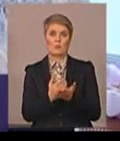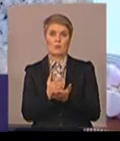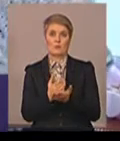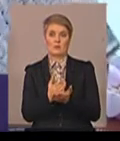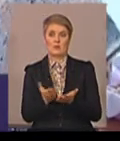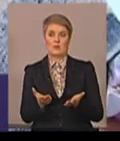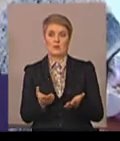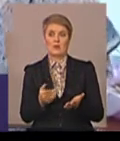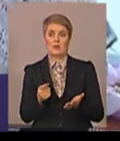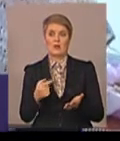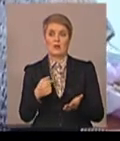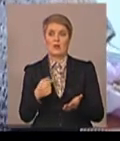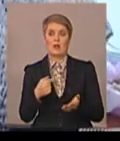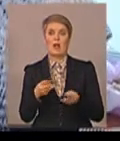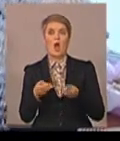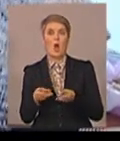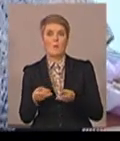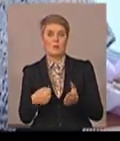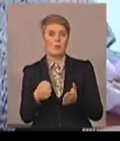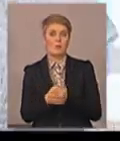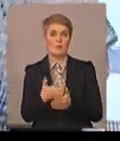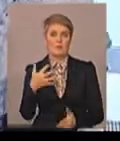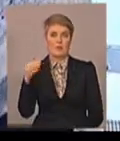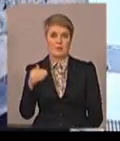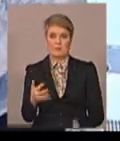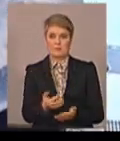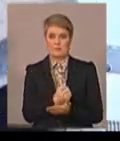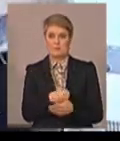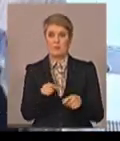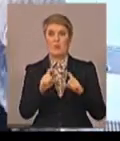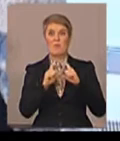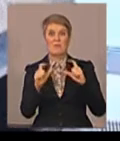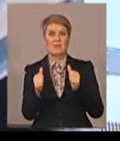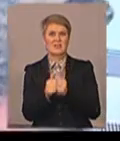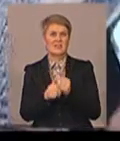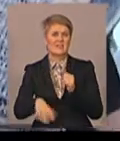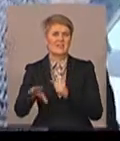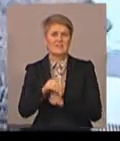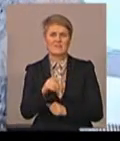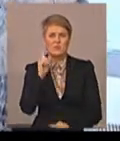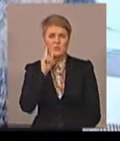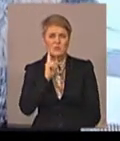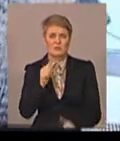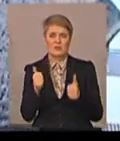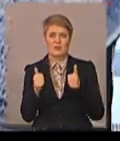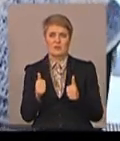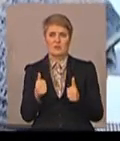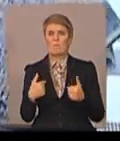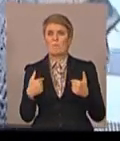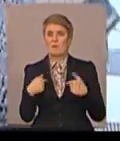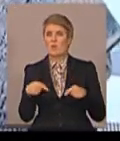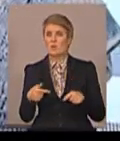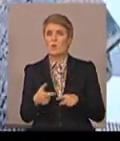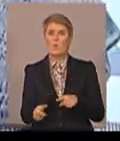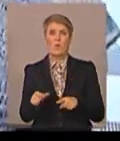якщо б зараз з опаленням з цим, до 5000 виходило б. Магазини рядом, тут все рядом, тут все удобно, хорошо. Мені, допустим, тут